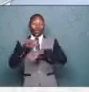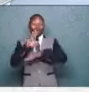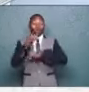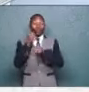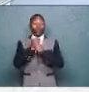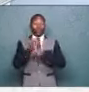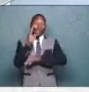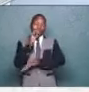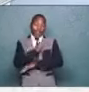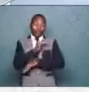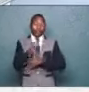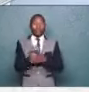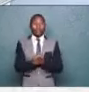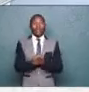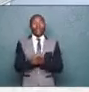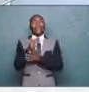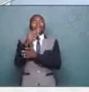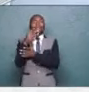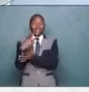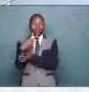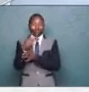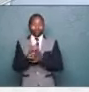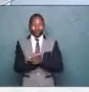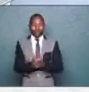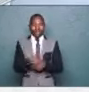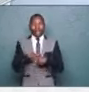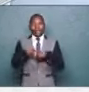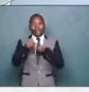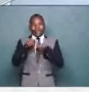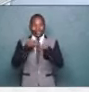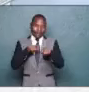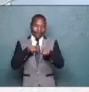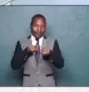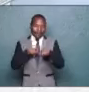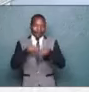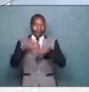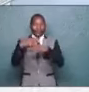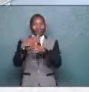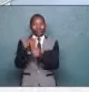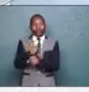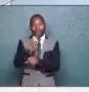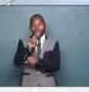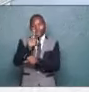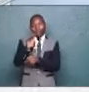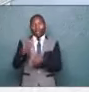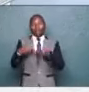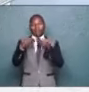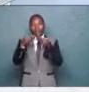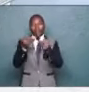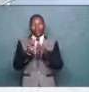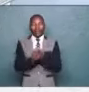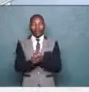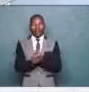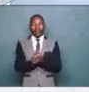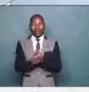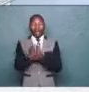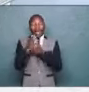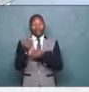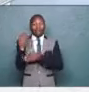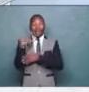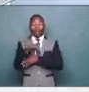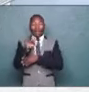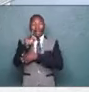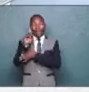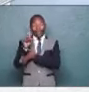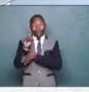yake inatha, ndipo chachitatu pepala limene National Registration Bureau limapereka limene lili ndi nambala